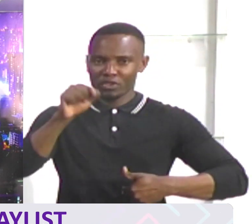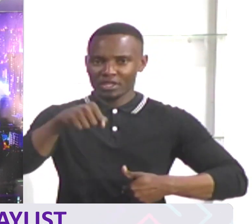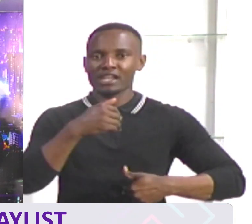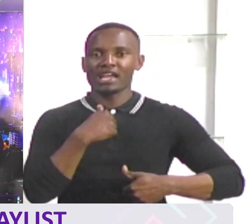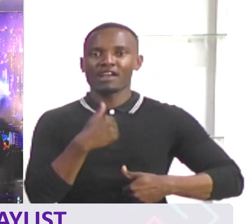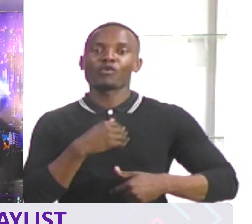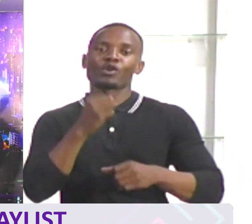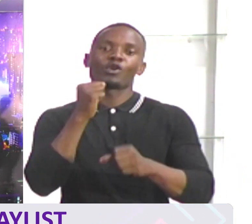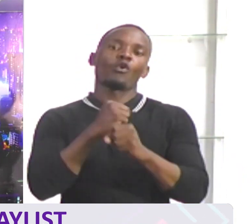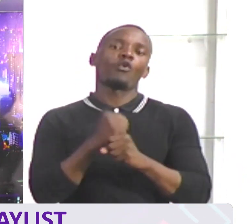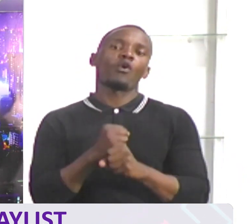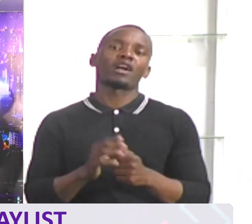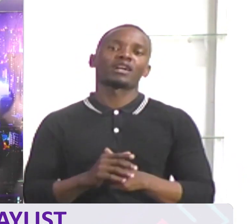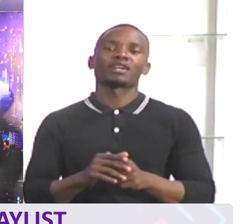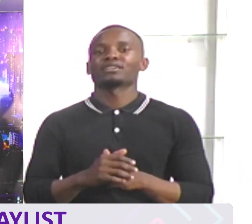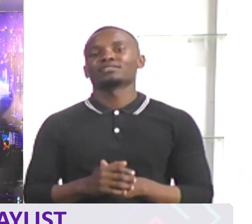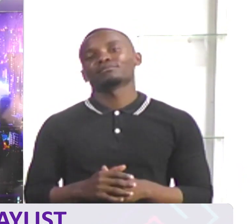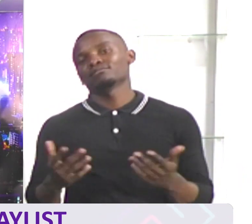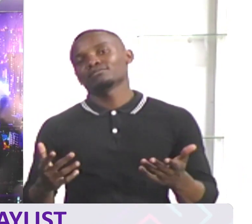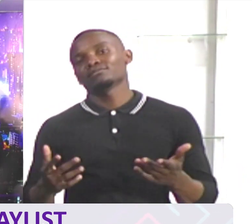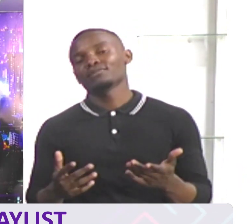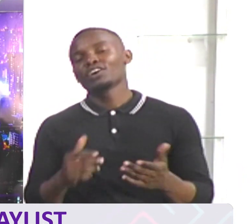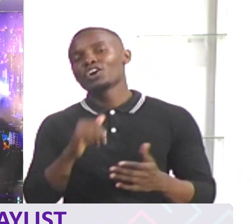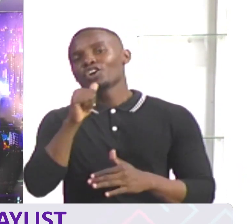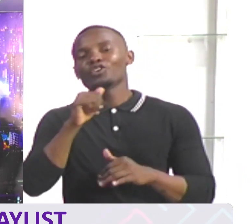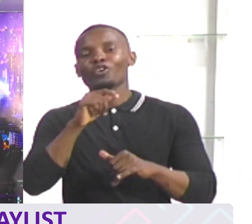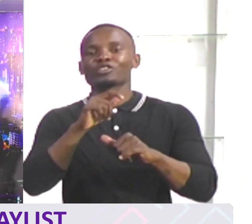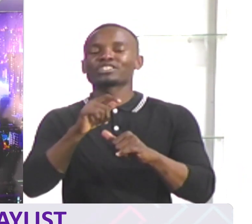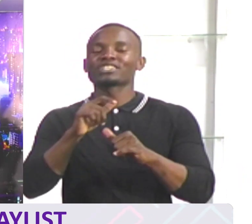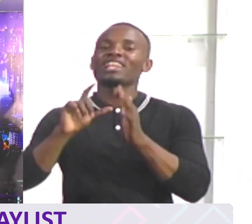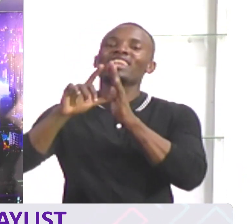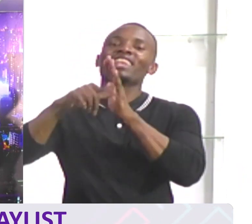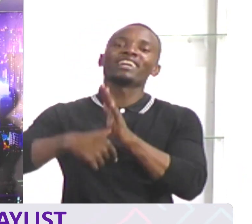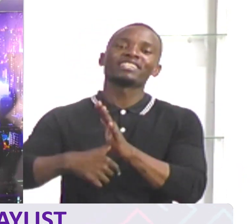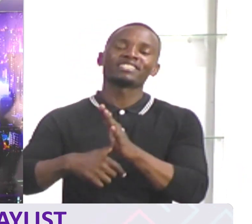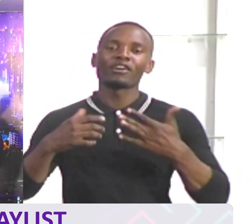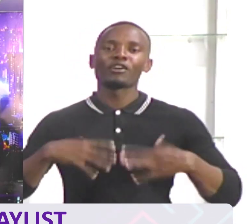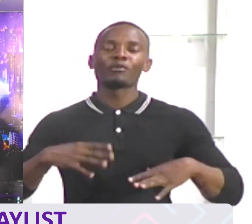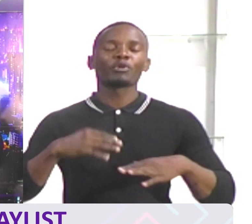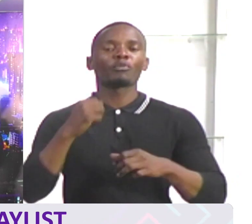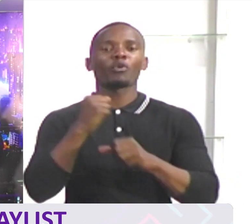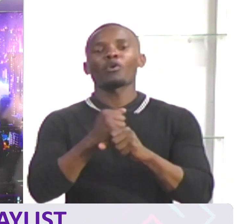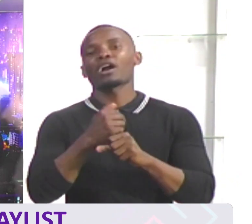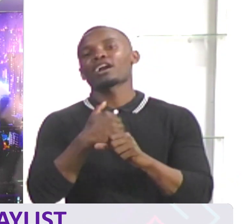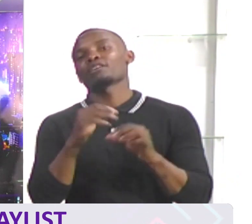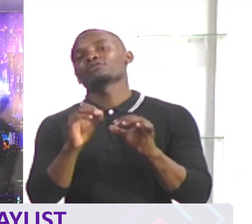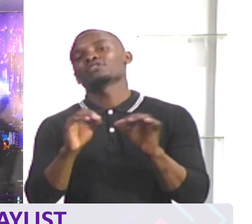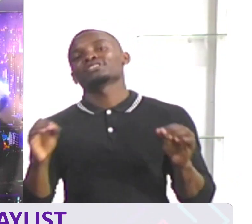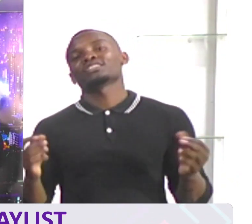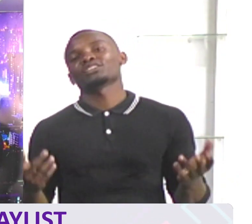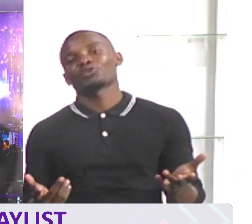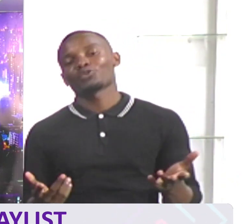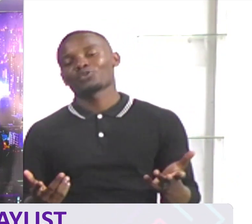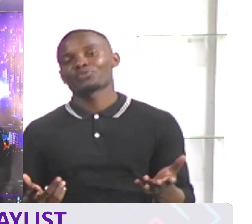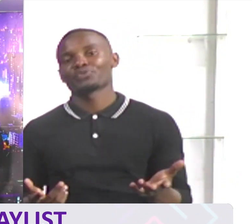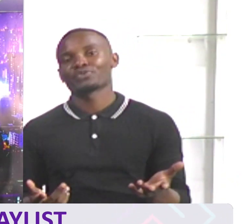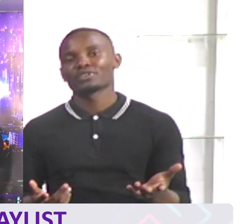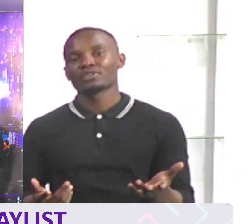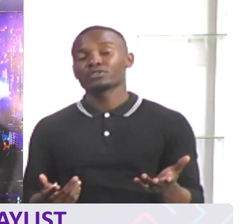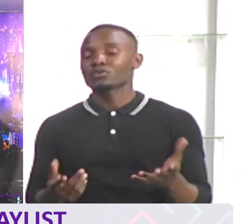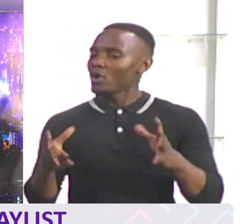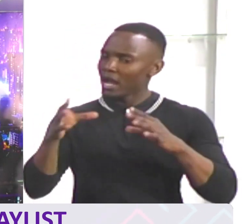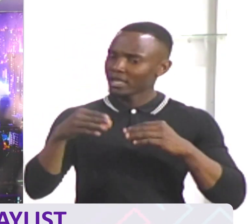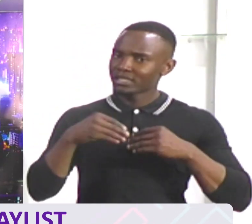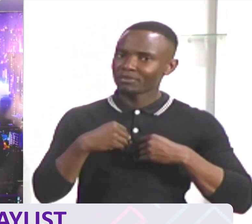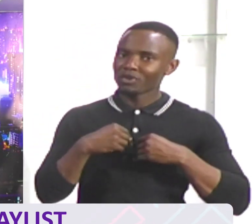tuweze ati yeye watu wamekaa mzasi tufanye za tutaenda wapi tunaleta watu tuko 7 billion hii dunia tutaenda wapi so ni kuembrace